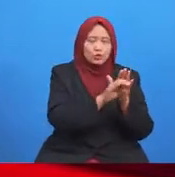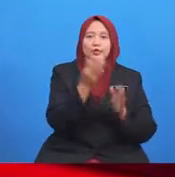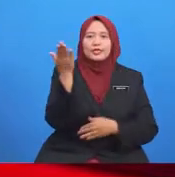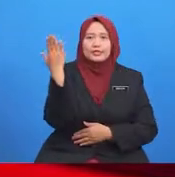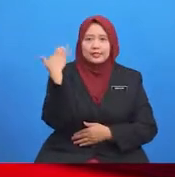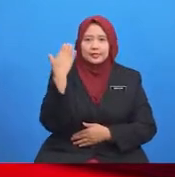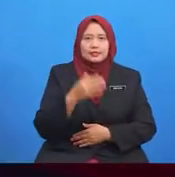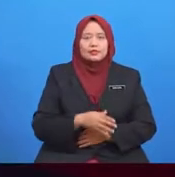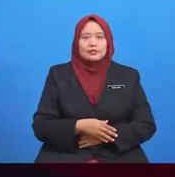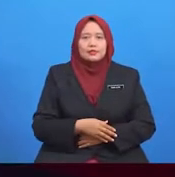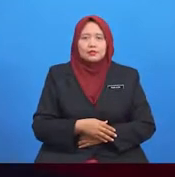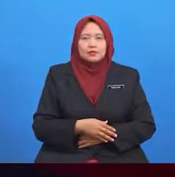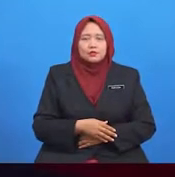tadi.